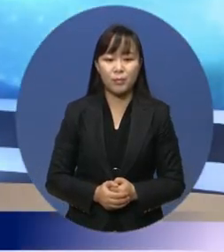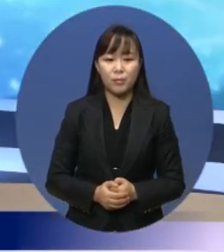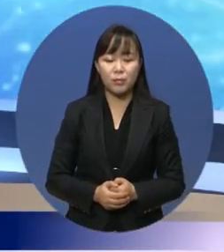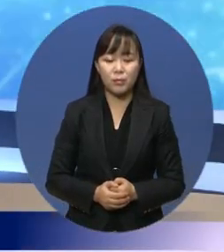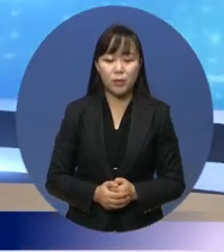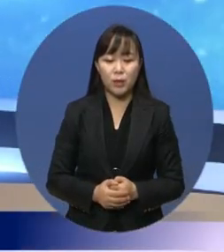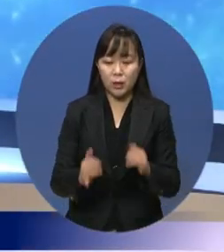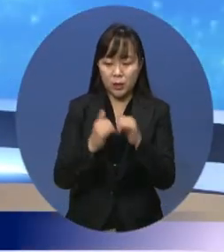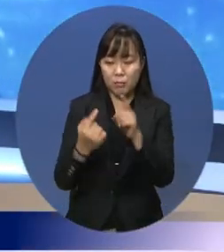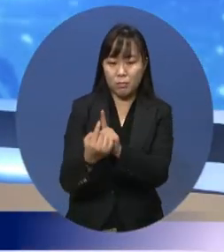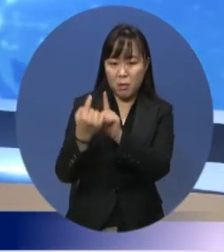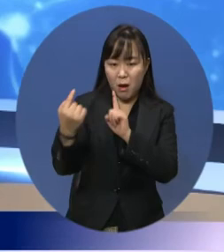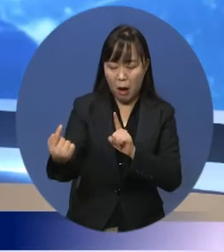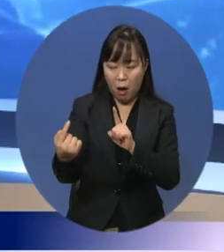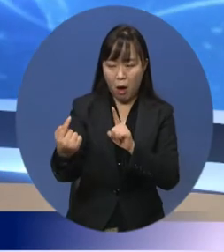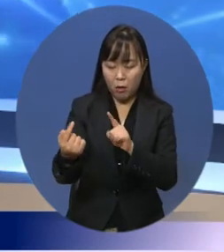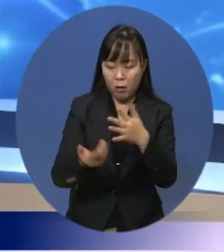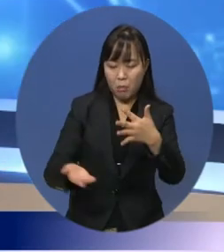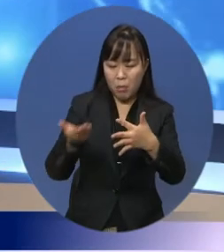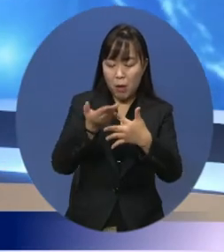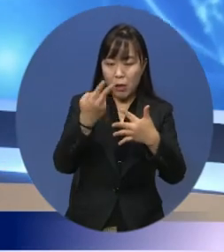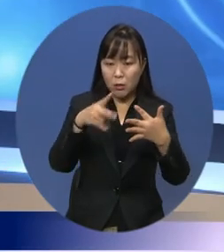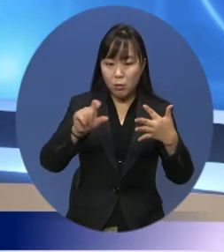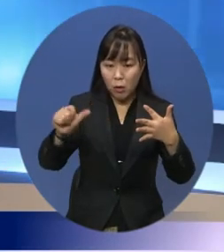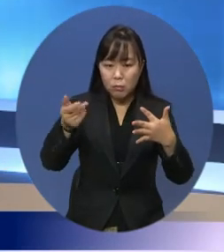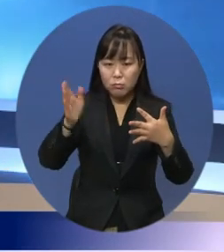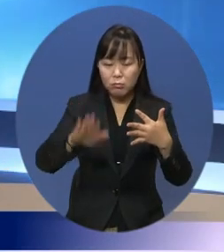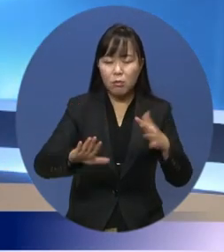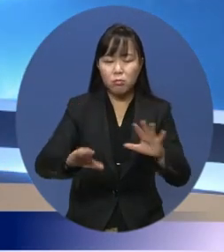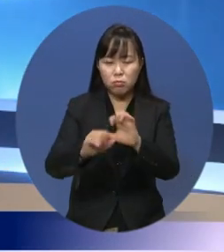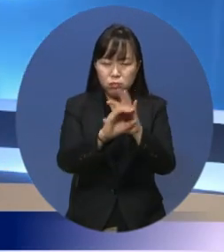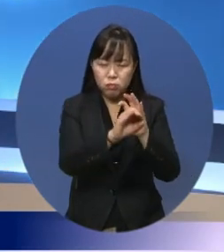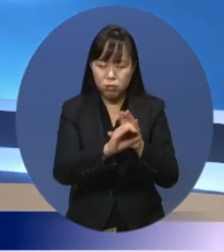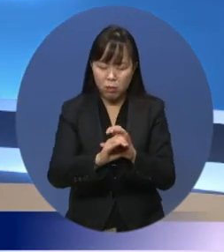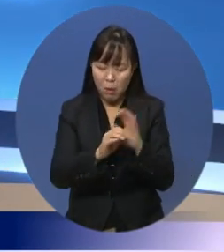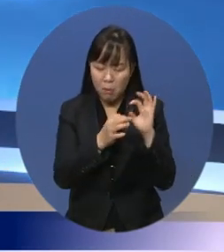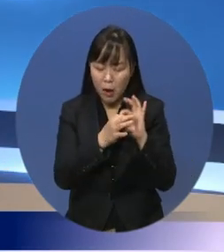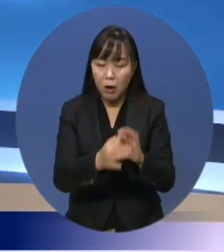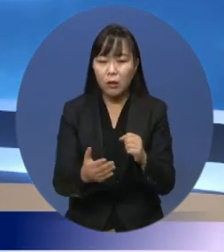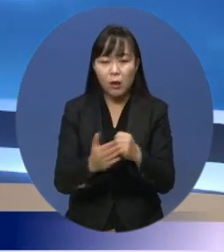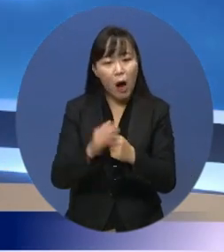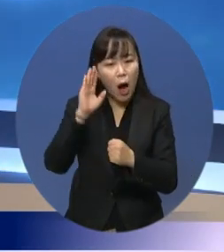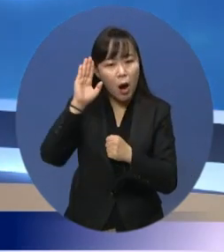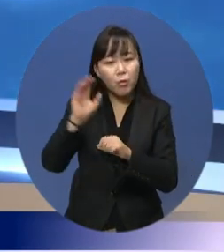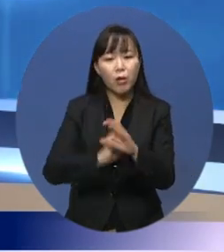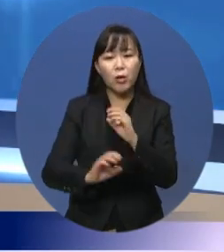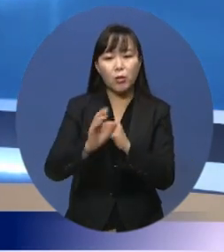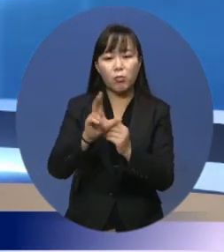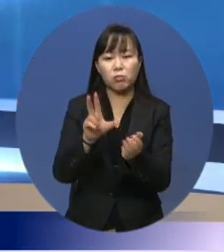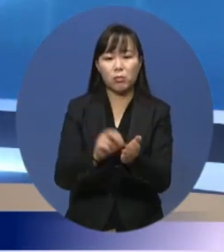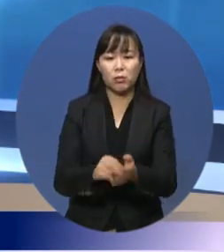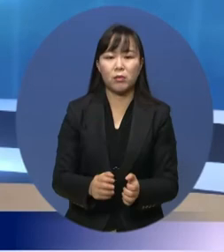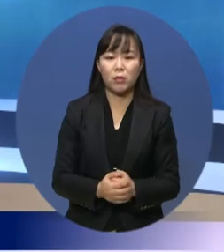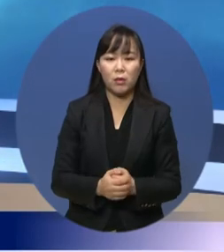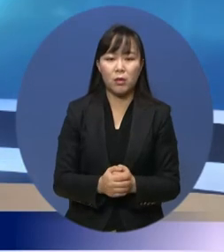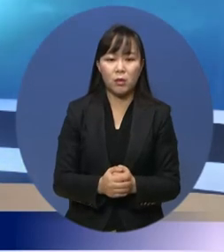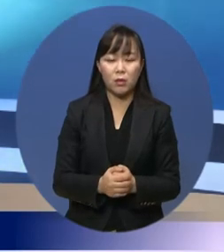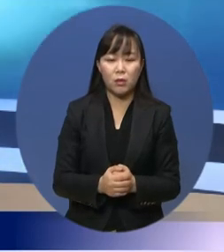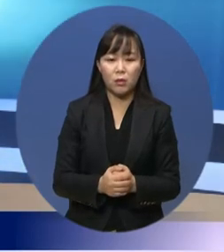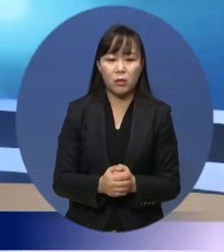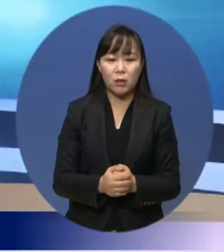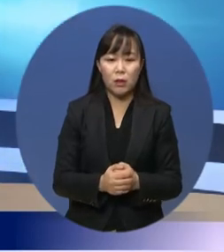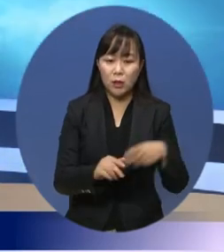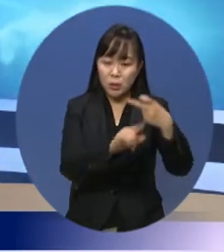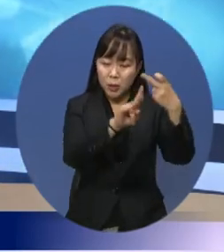거리두기 단계를 높였지만 코로나 확산세는 계속 지속되고 있어 앞으로가 더 문제입니다.